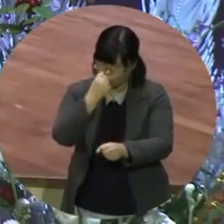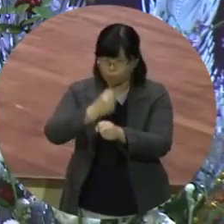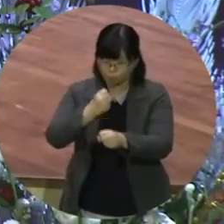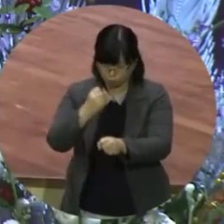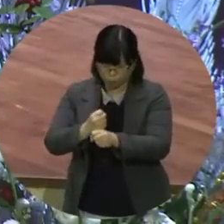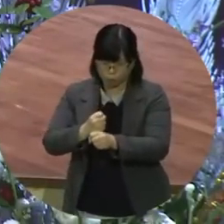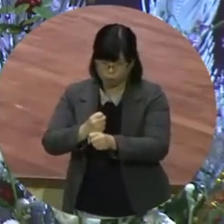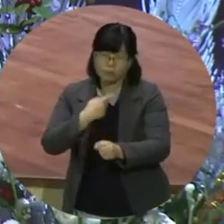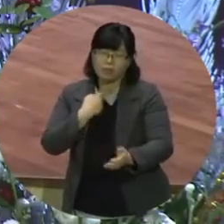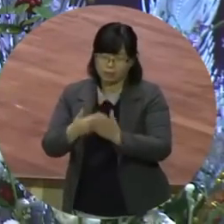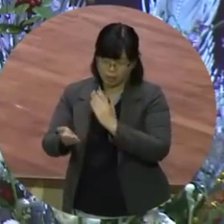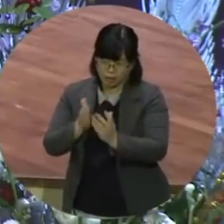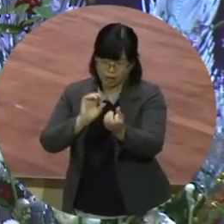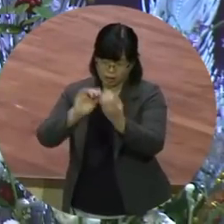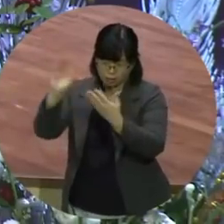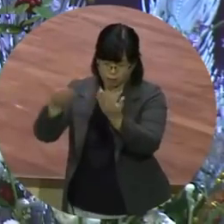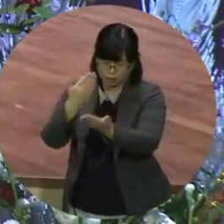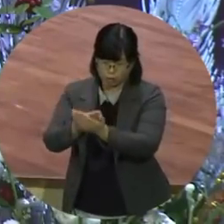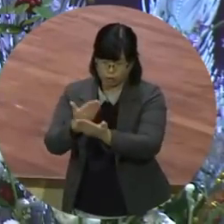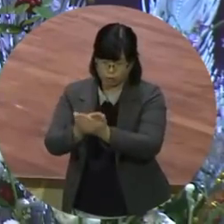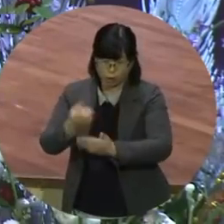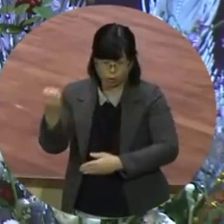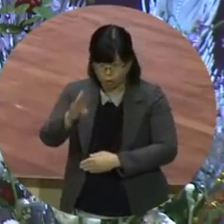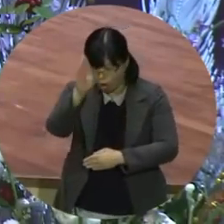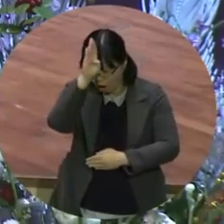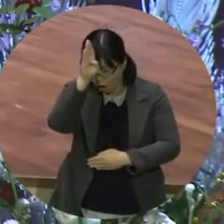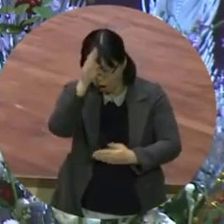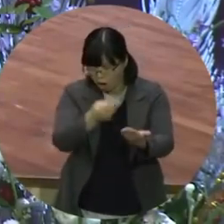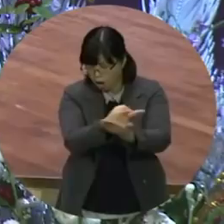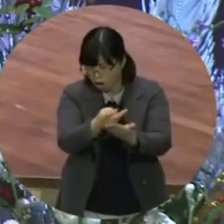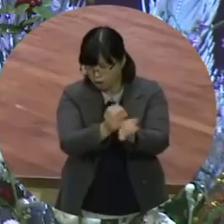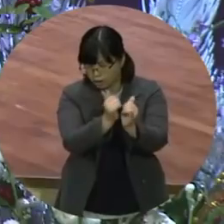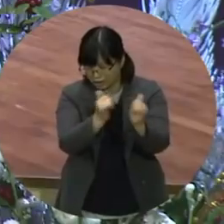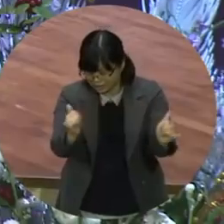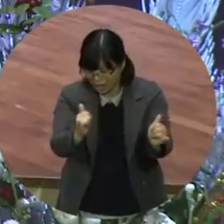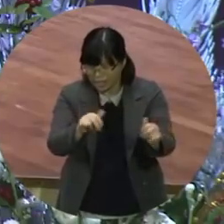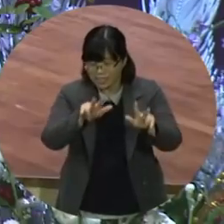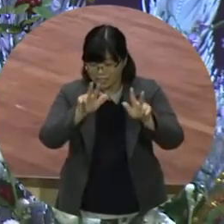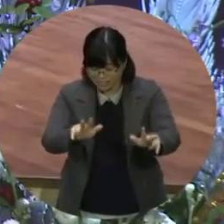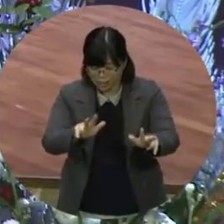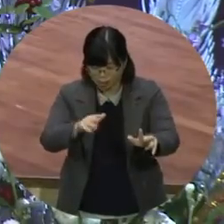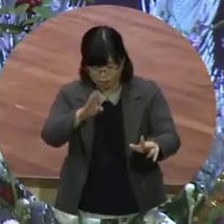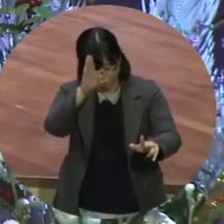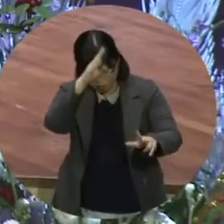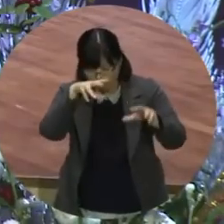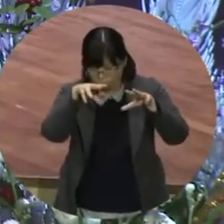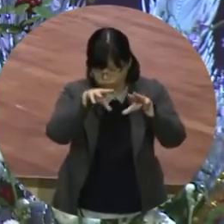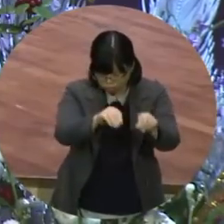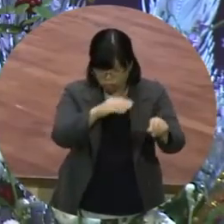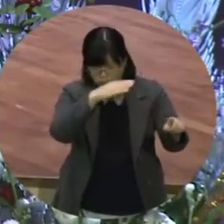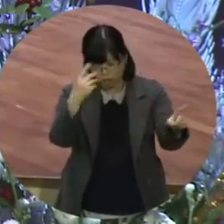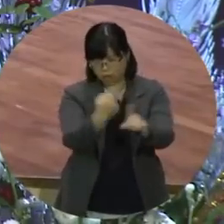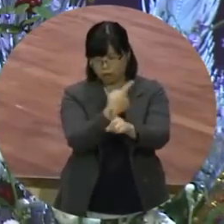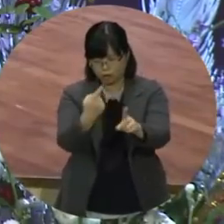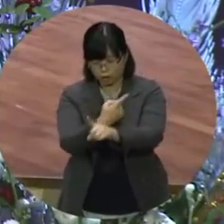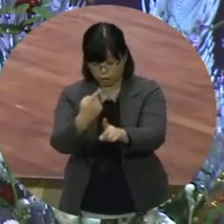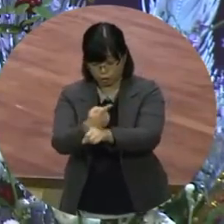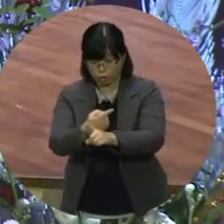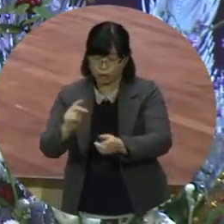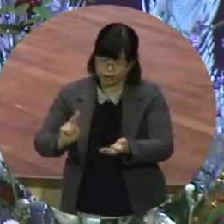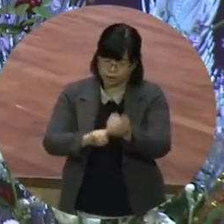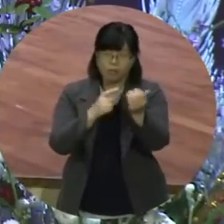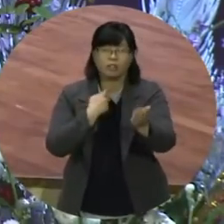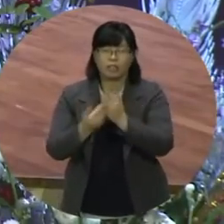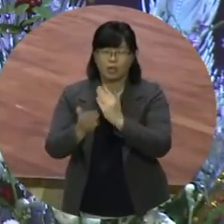가진자를 불쌍히시고 연약한 분 병든 주님이 치료하셔서 회복되어지는 치유 시간 되게 하여 주옵소서. 오늘도